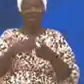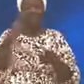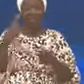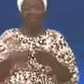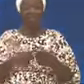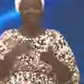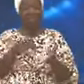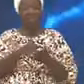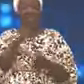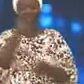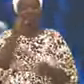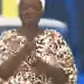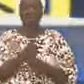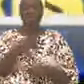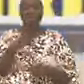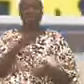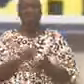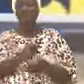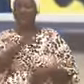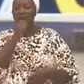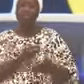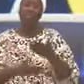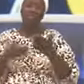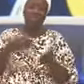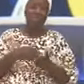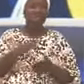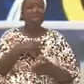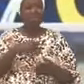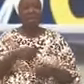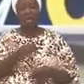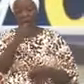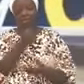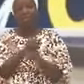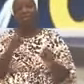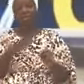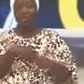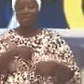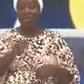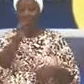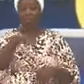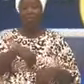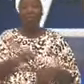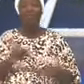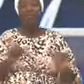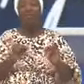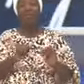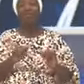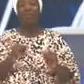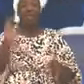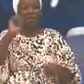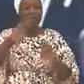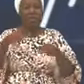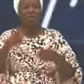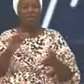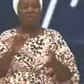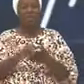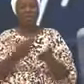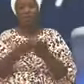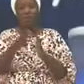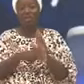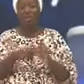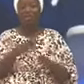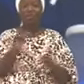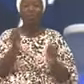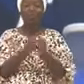c'est pas que je suis sauvé ah bon je suis comme j'étais avant non ils te donnera cet été ça laquelle personne ne verra le